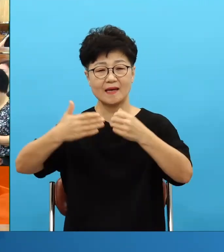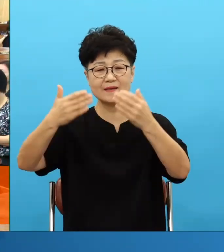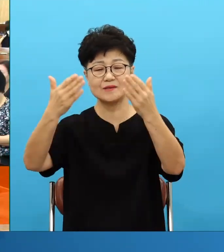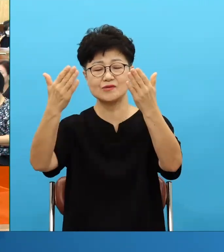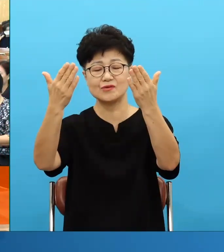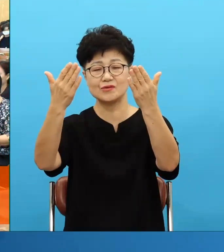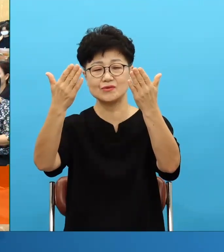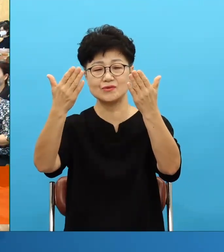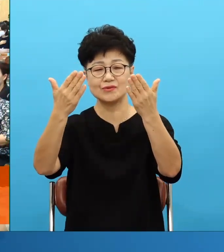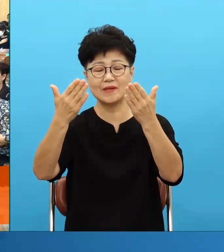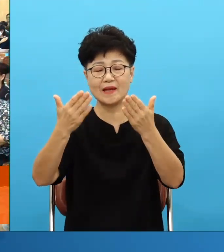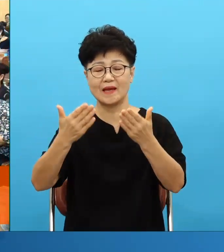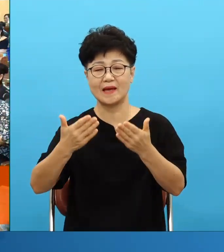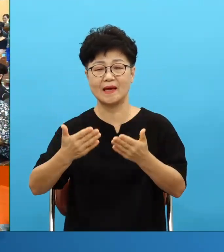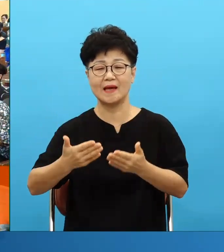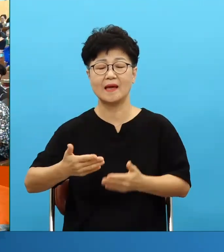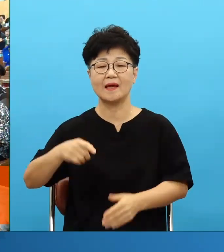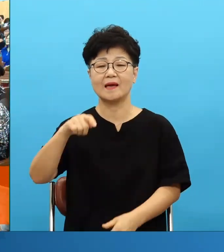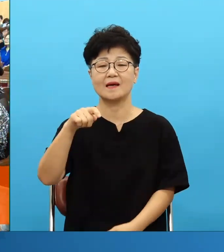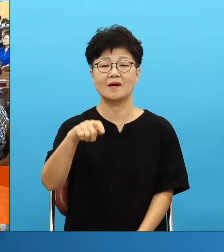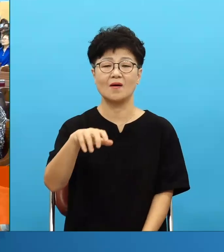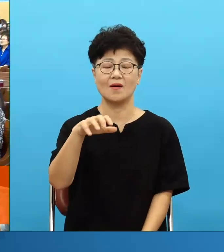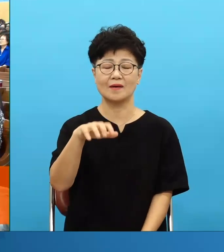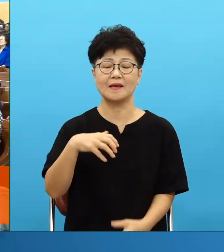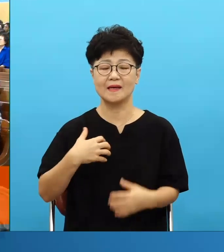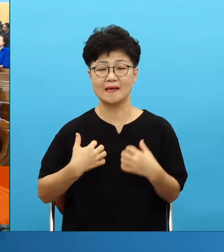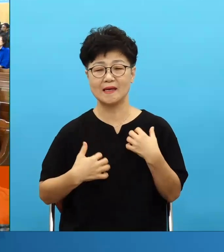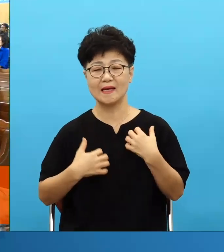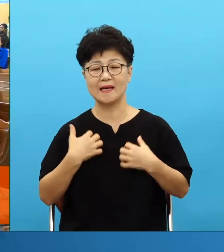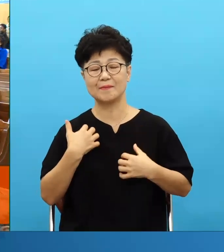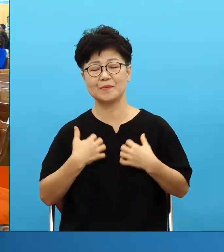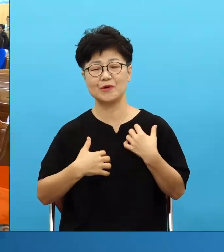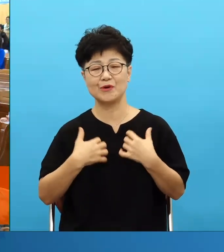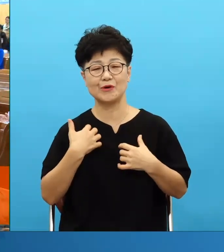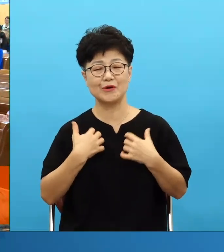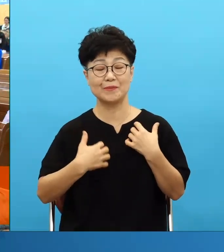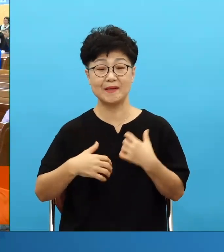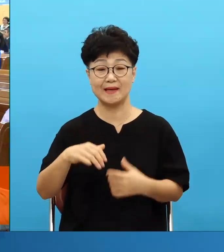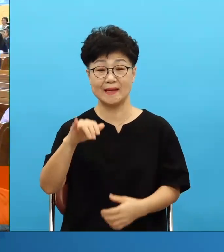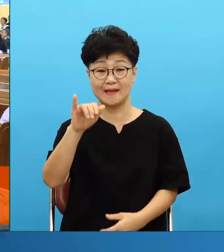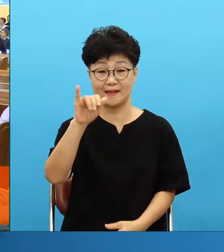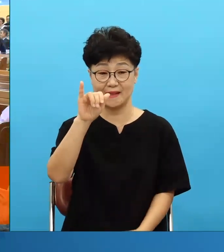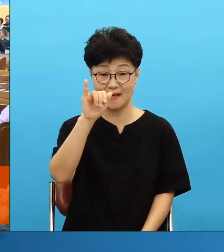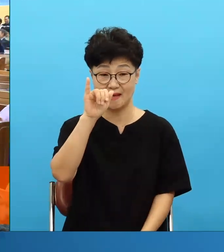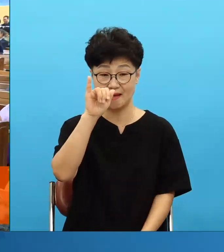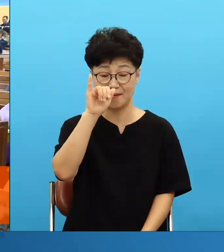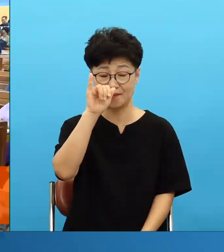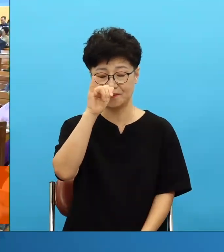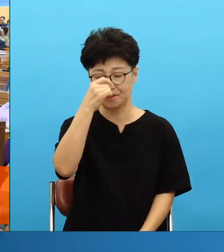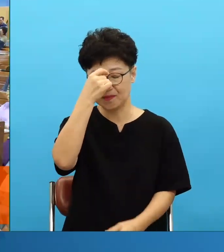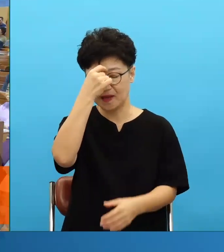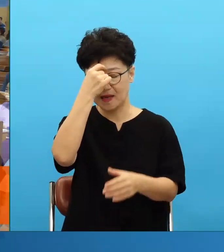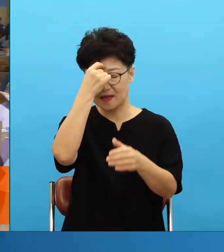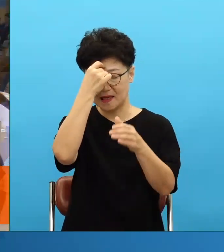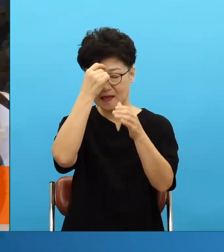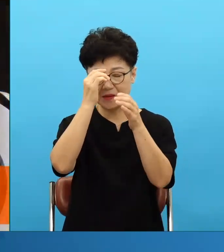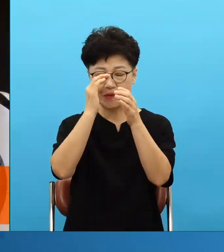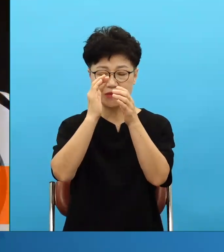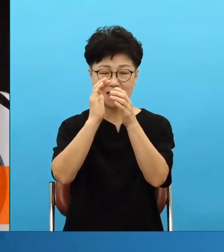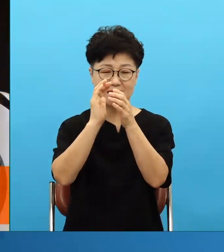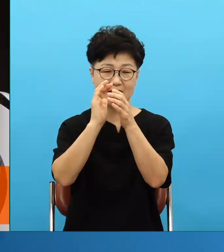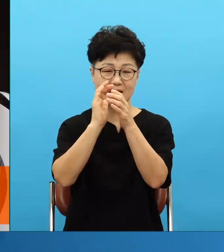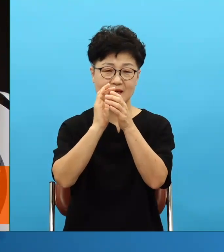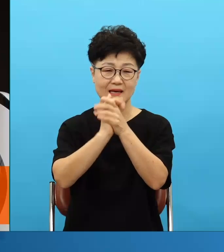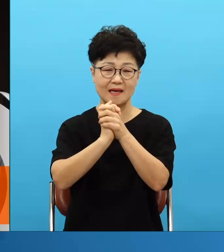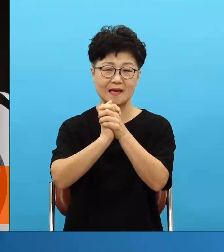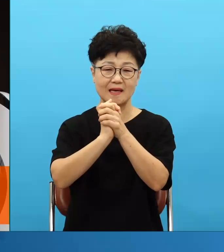은혜를 주네. 거기 기쁨 있네. 기도